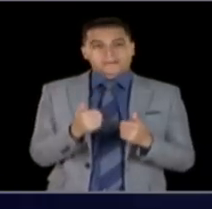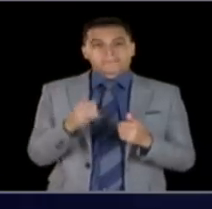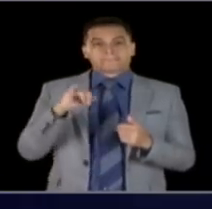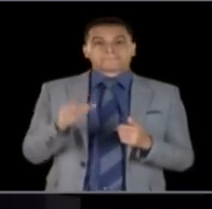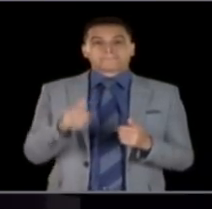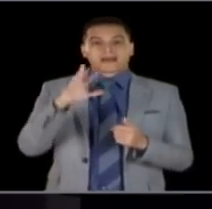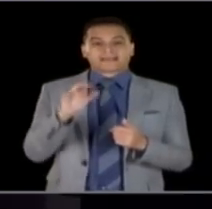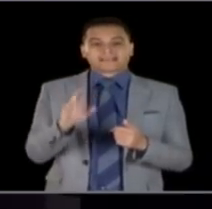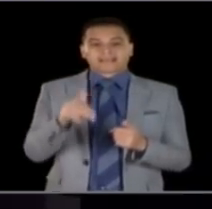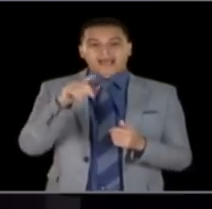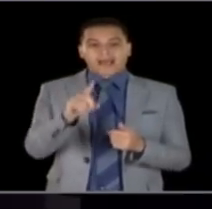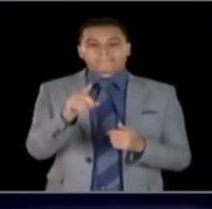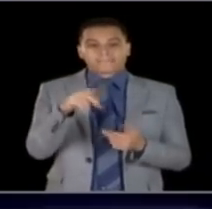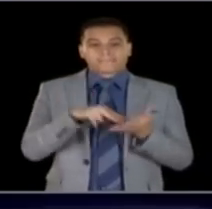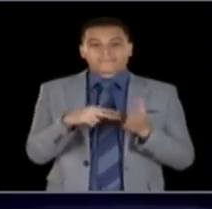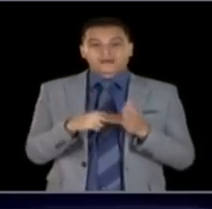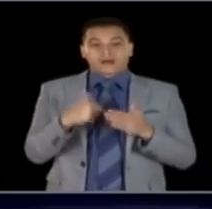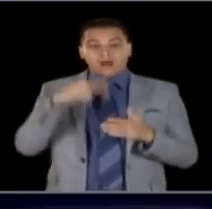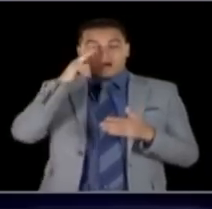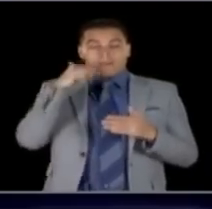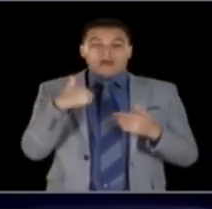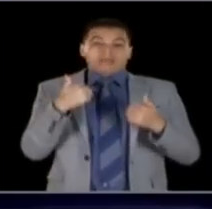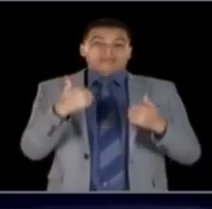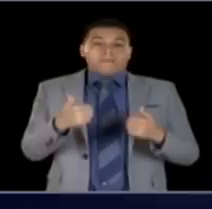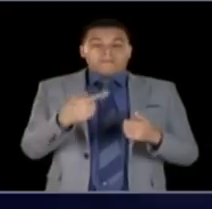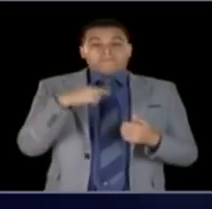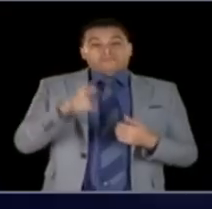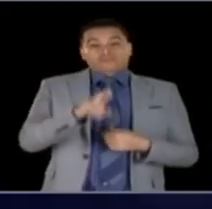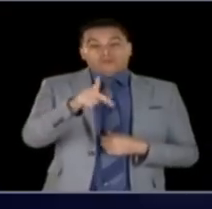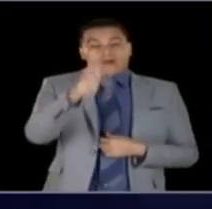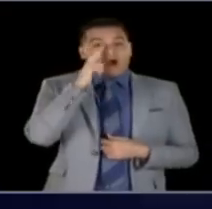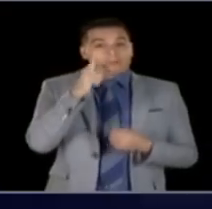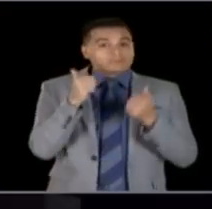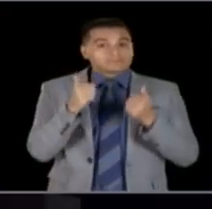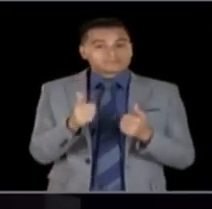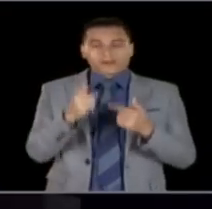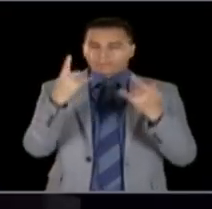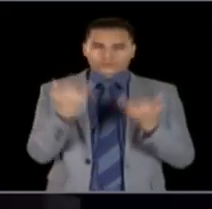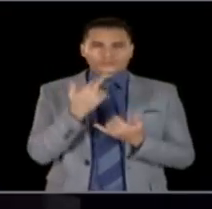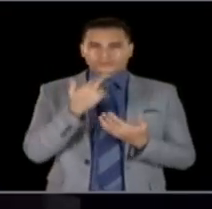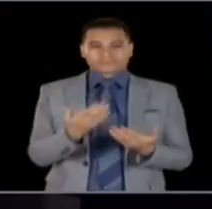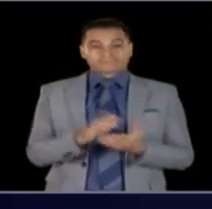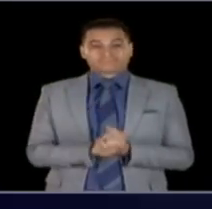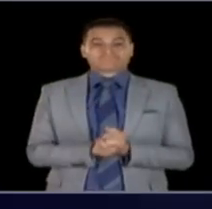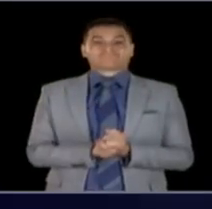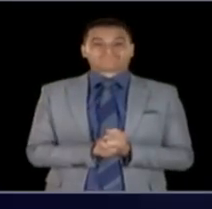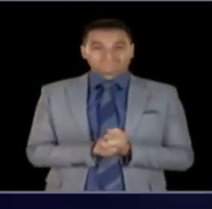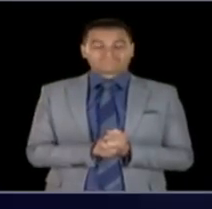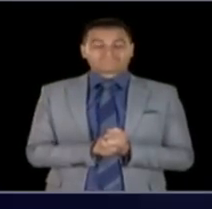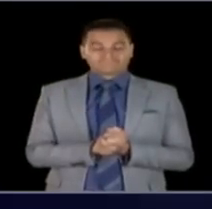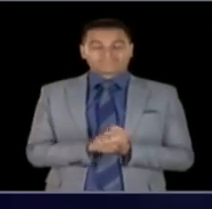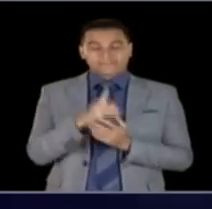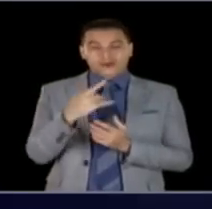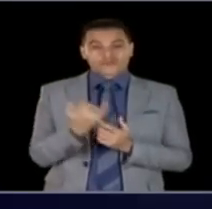مهتاب الاخبار؟ الاخبار بالنسبه لي انا كويسه، ولكن المشكله عندكم انتوا. ربنا يستر. ربنا